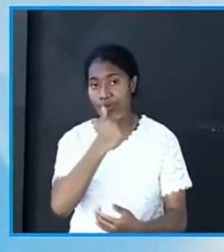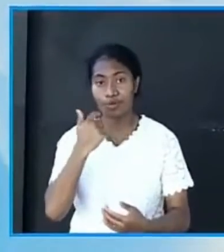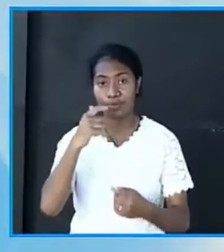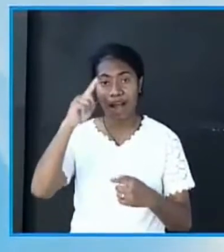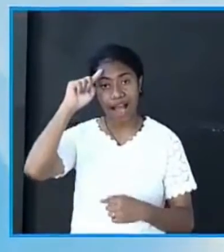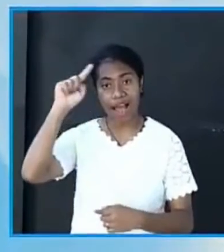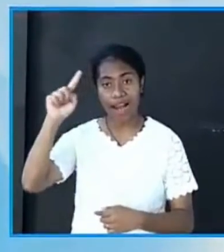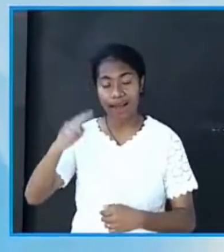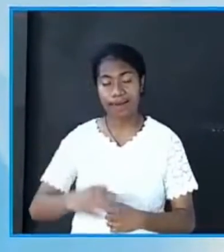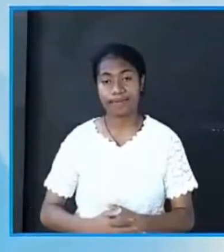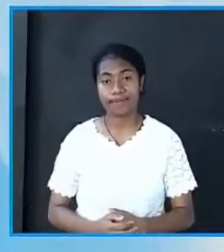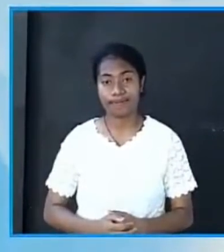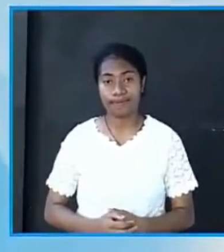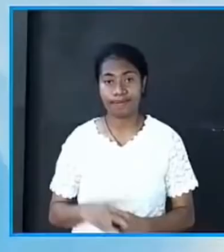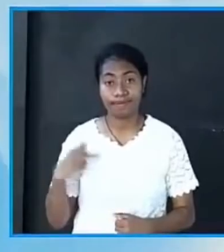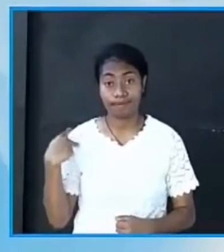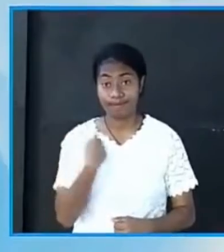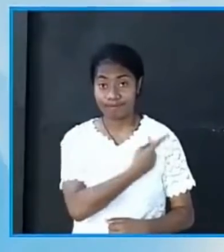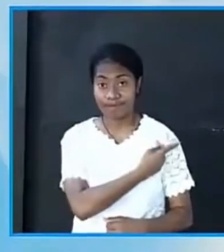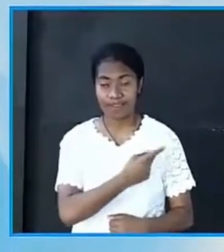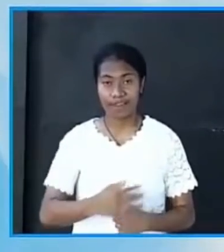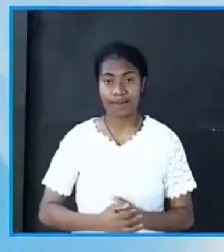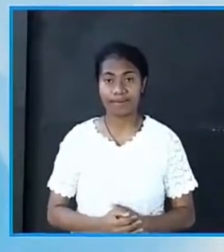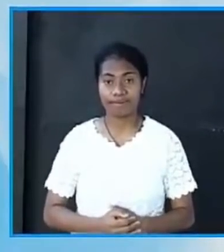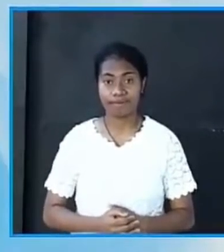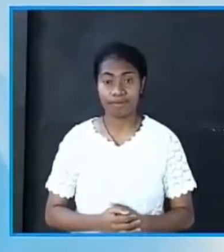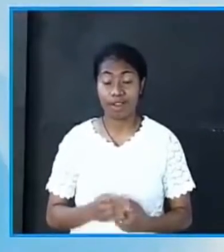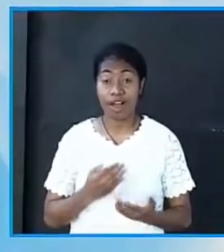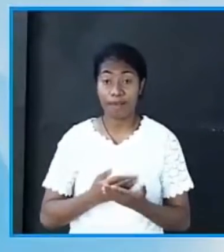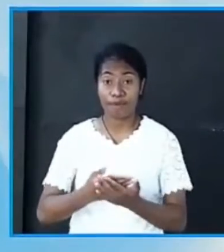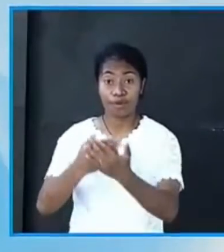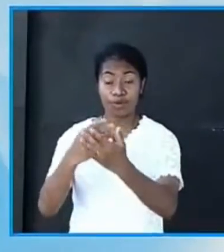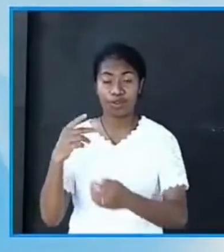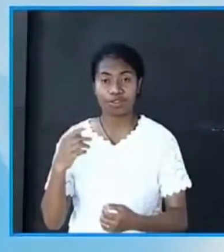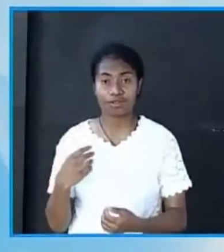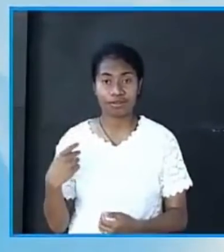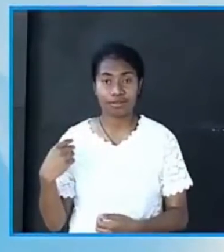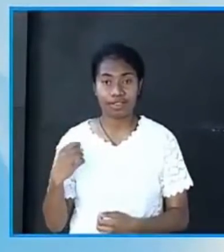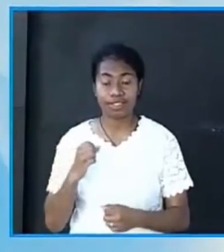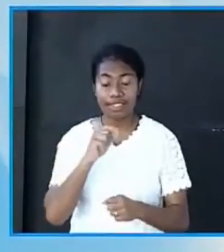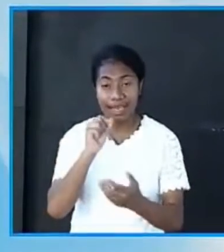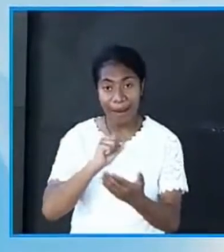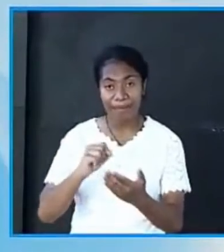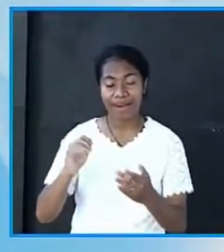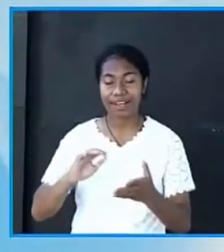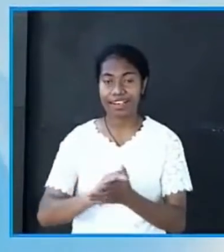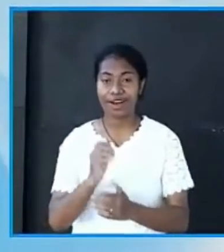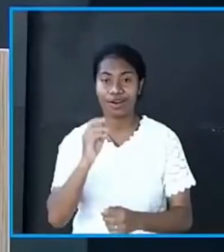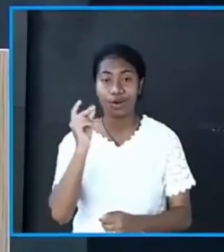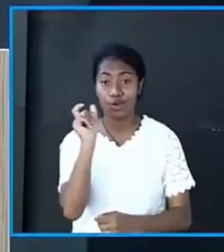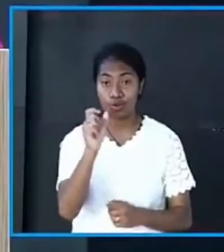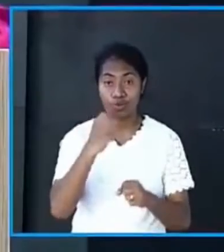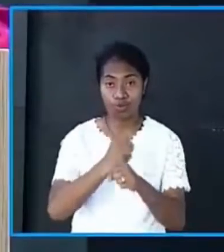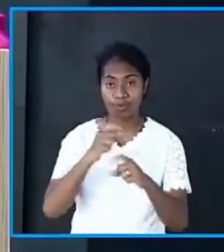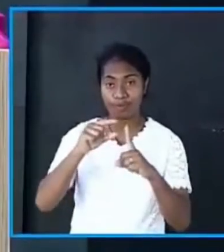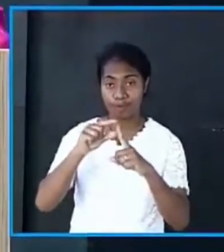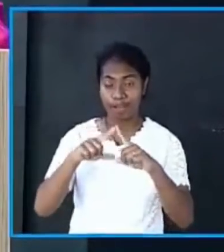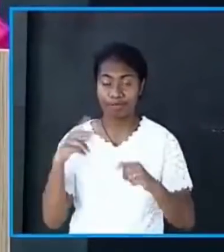rupa kita menurut gambar dan rupa kita